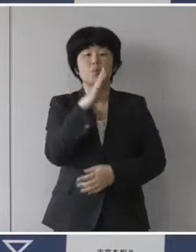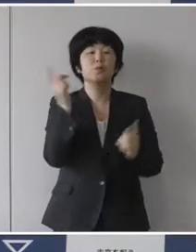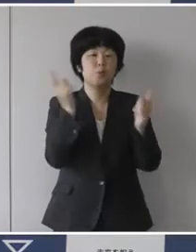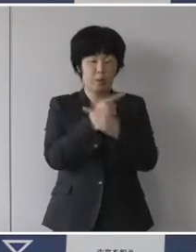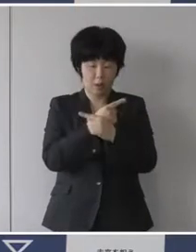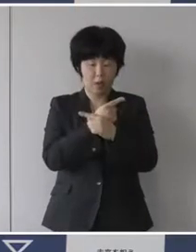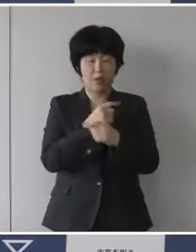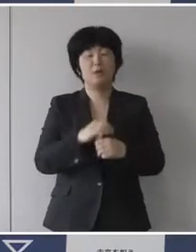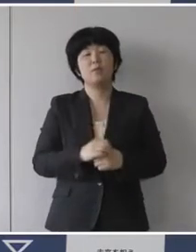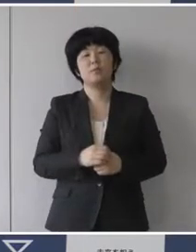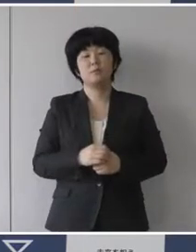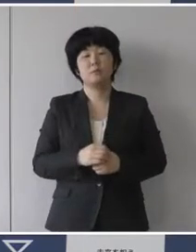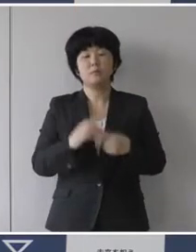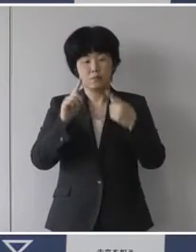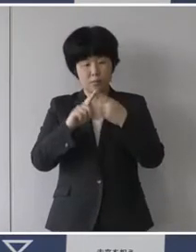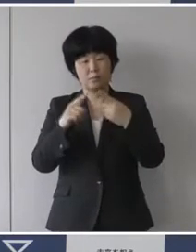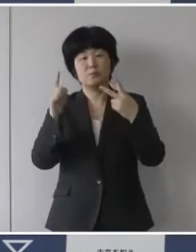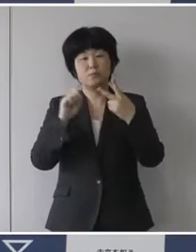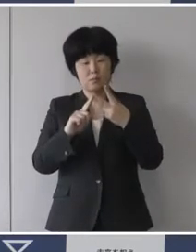から、